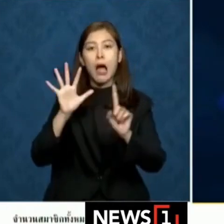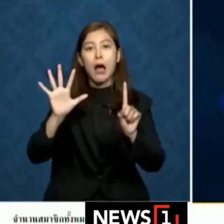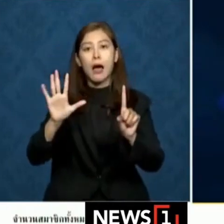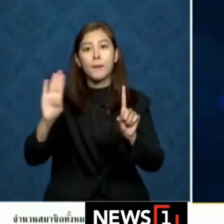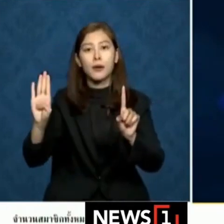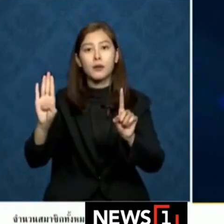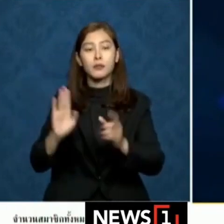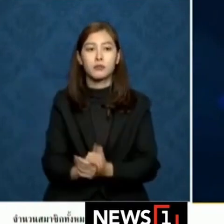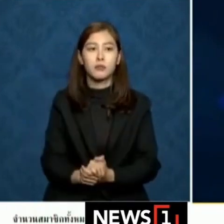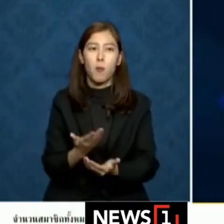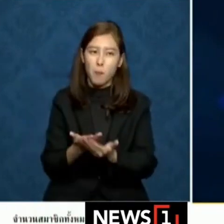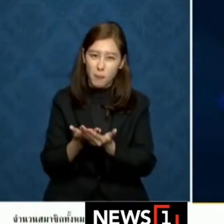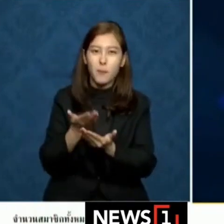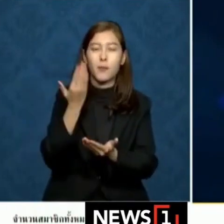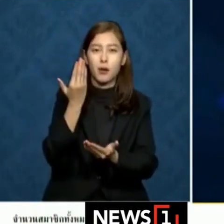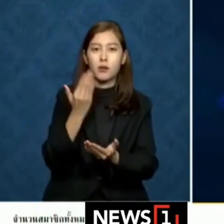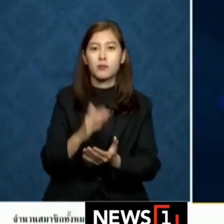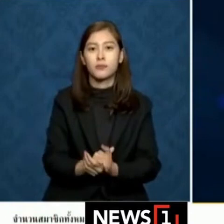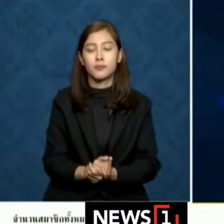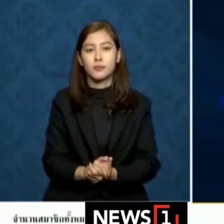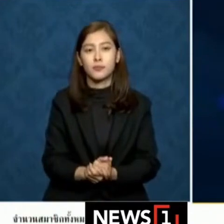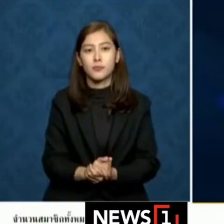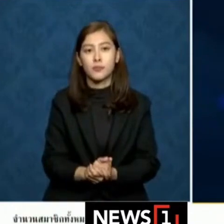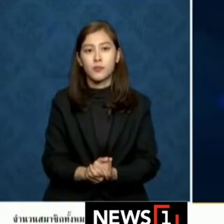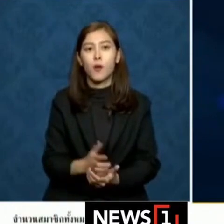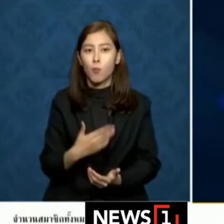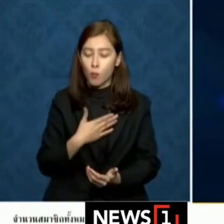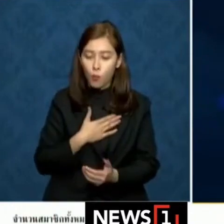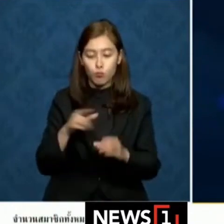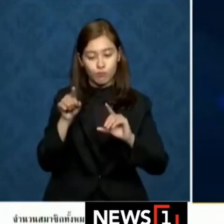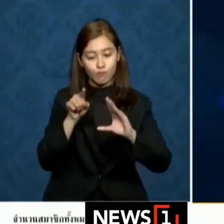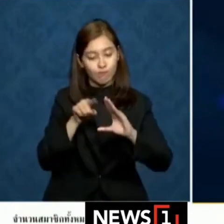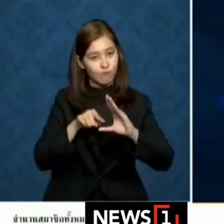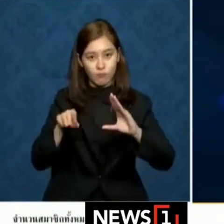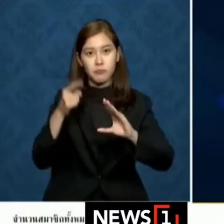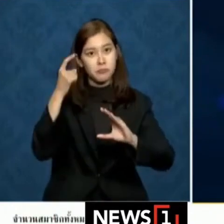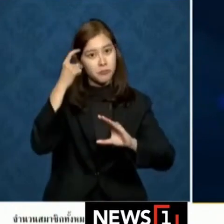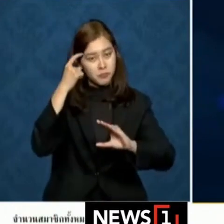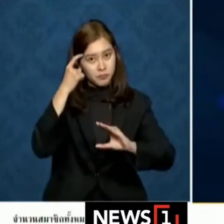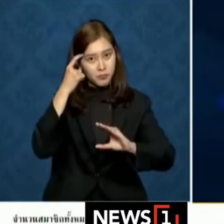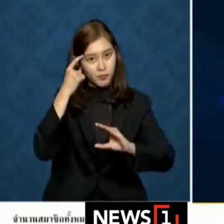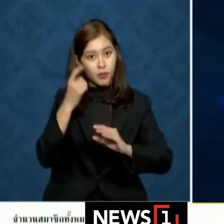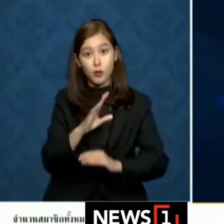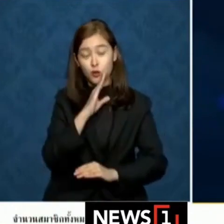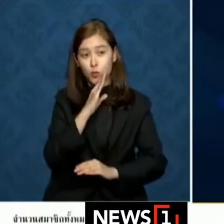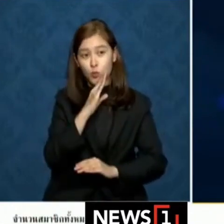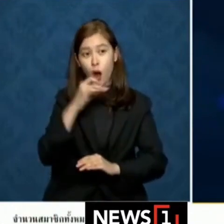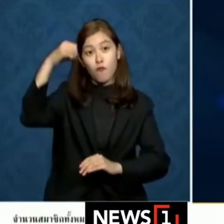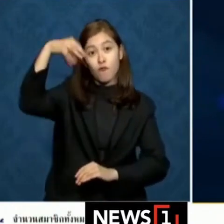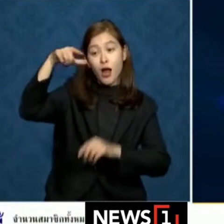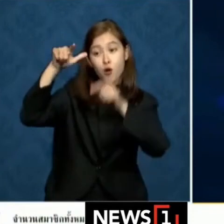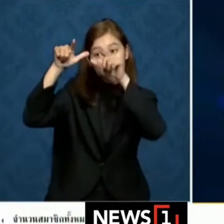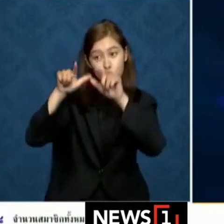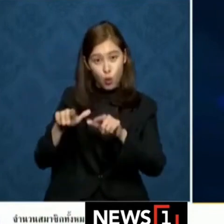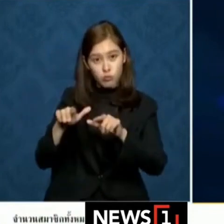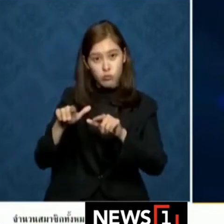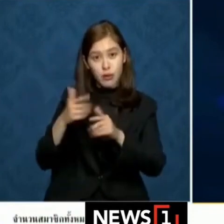ล้านบาทอาจจะไม่มีเงินพอนะคะในการดำเนินการรายเดือนและชำระหนี้ได้โดยนายพีรพันธ์สารีรัฐวิภาค